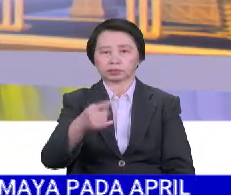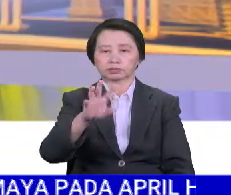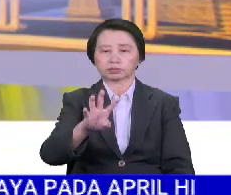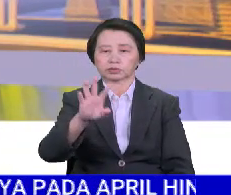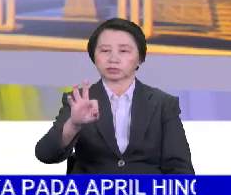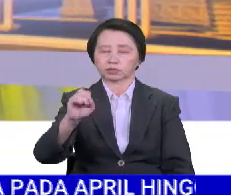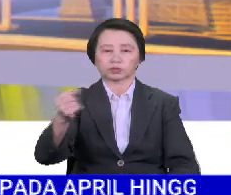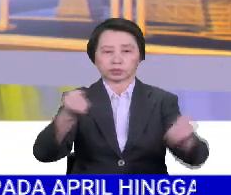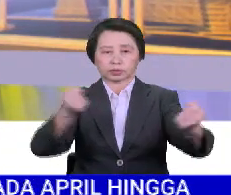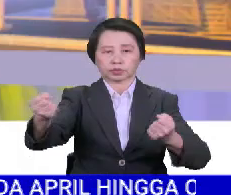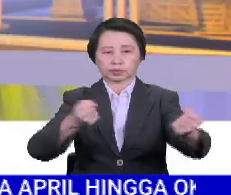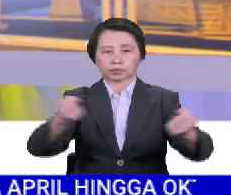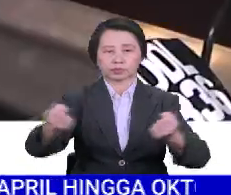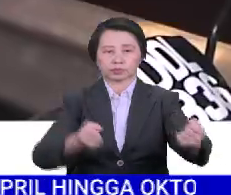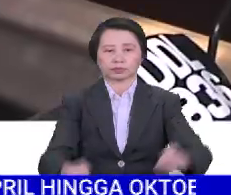89,490 kenderaan.